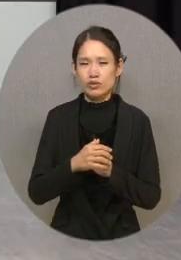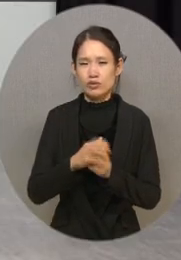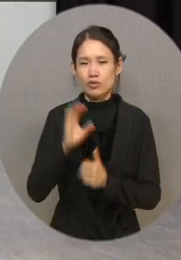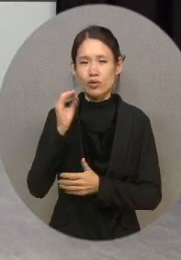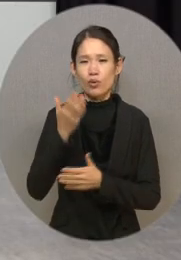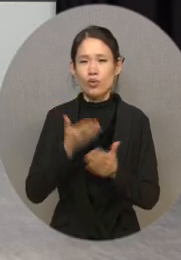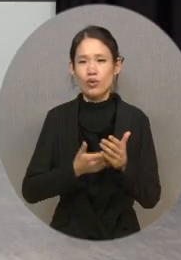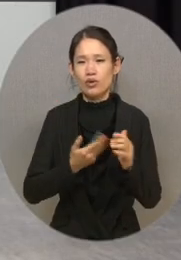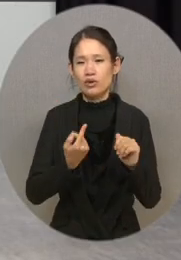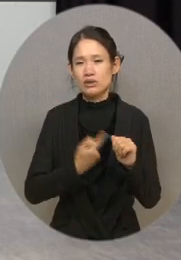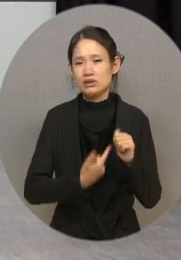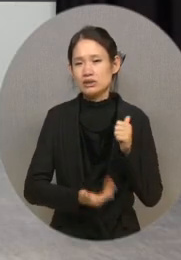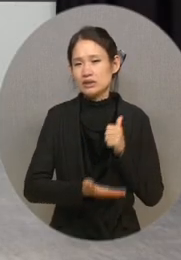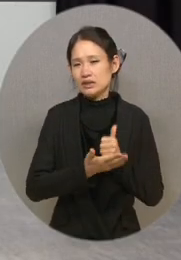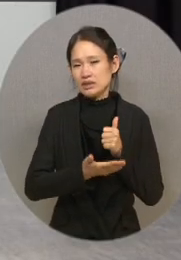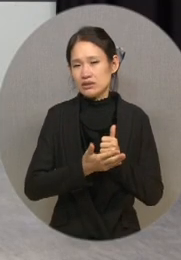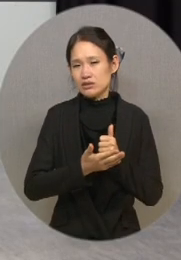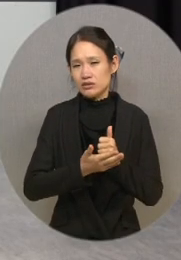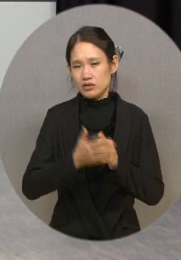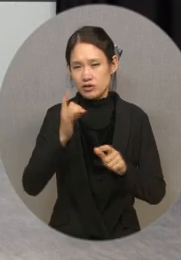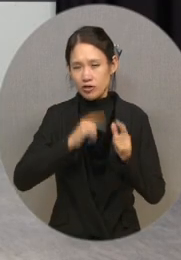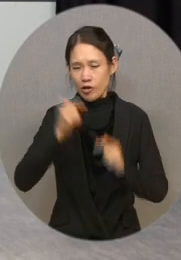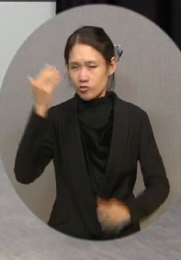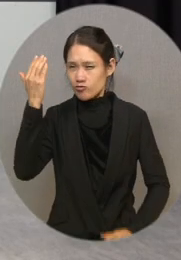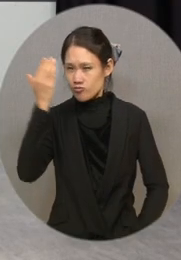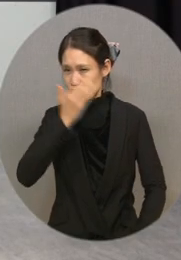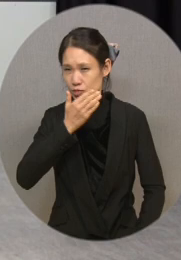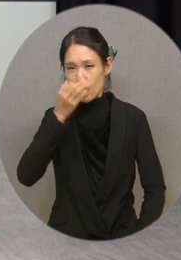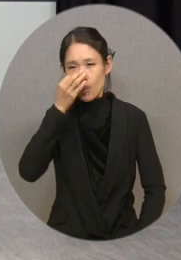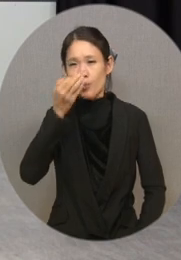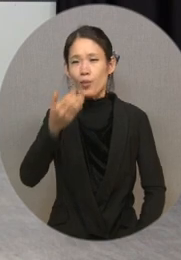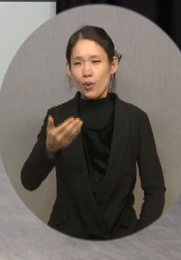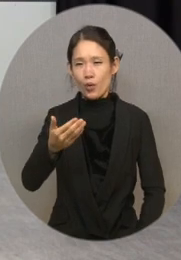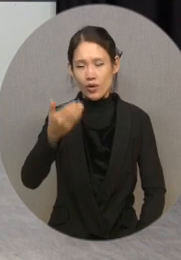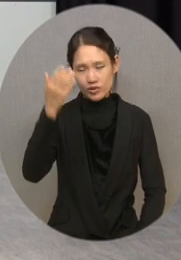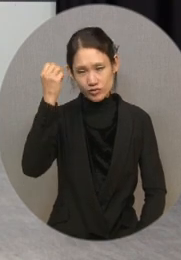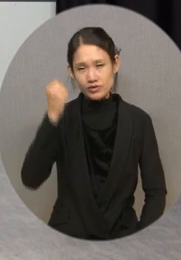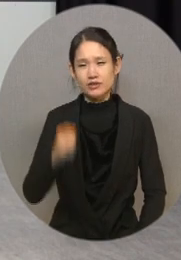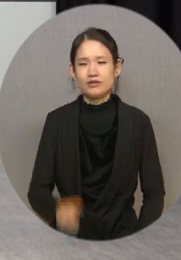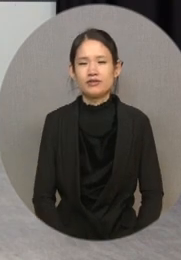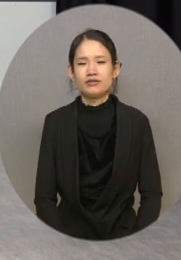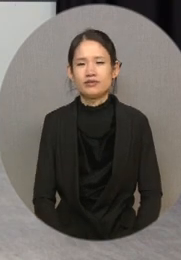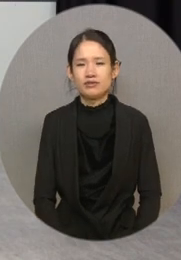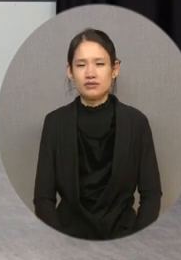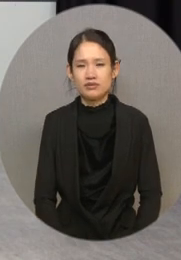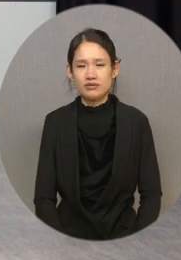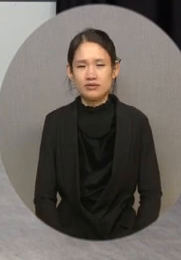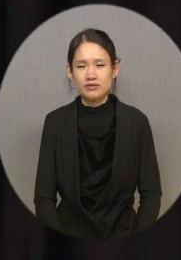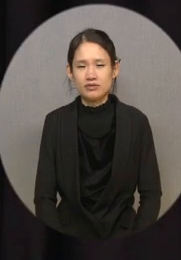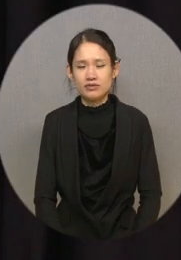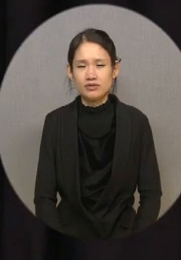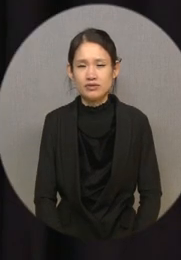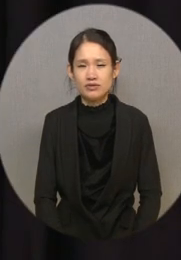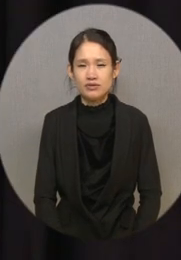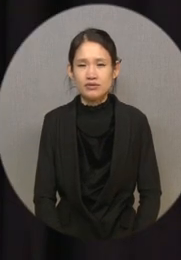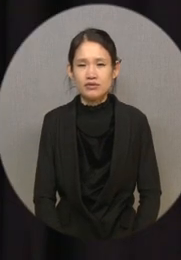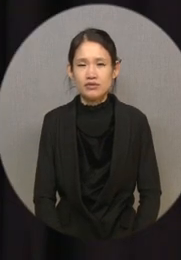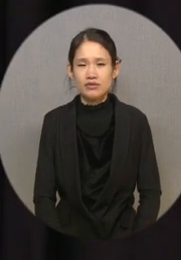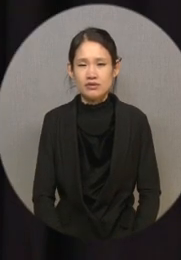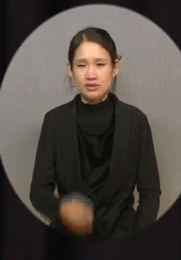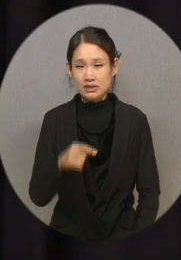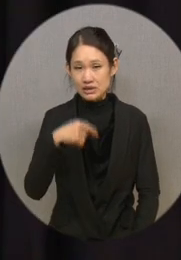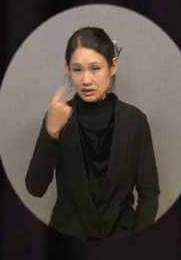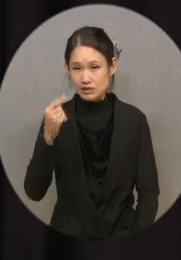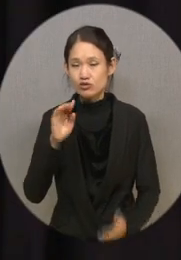언론으로부터 좀 지지를 받자. 해서 투명성 있게 한다는 게 기억에 남습니다. 그랬더니 그 우리가 실시한 그